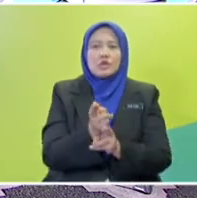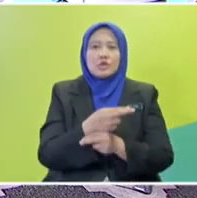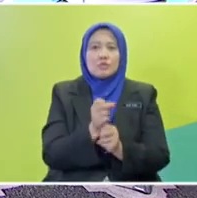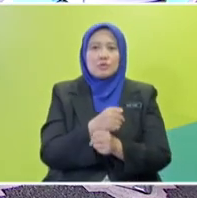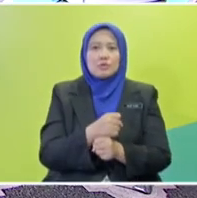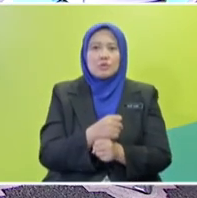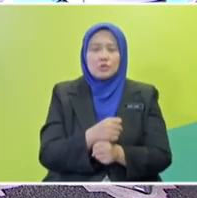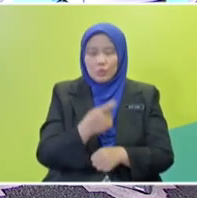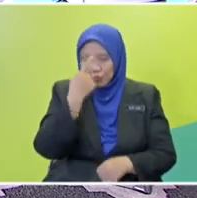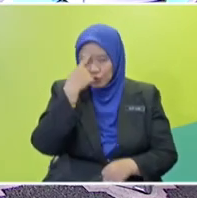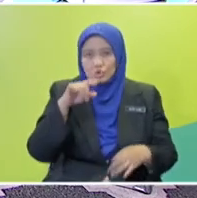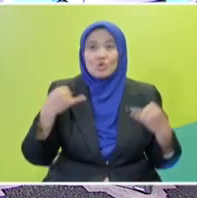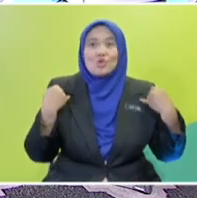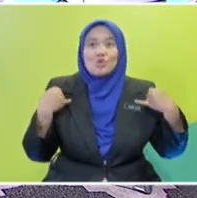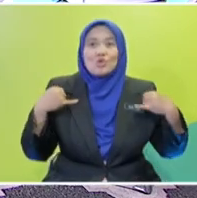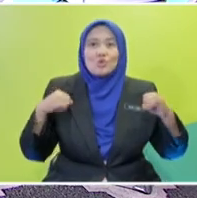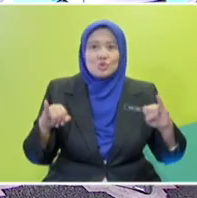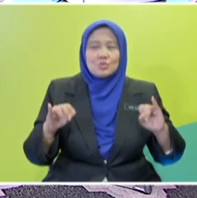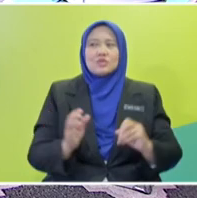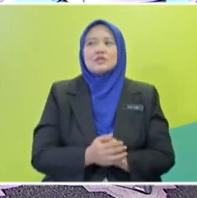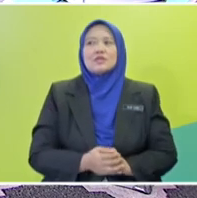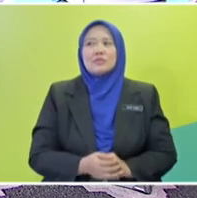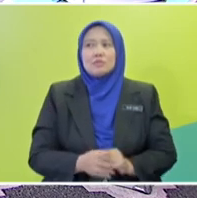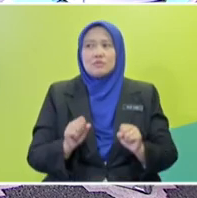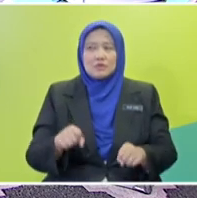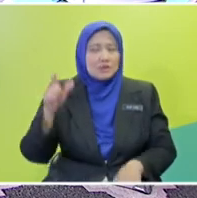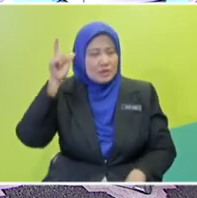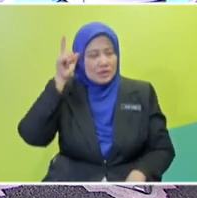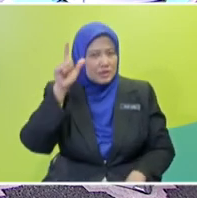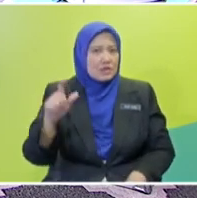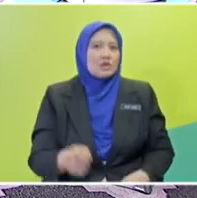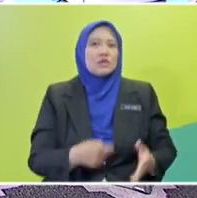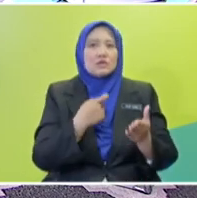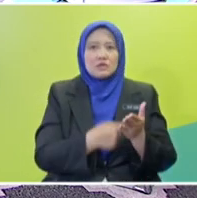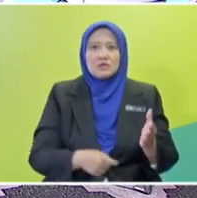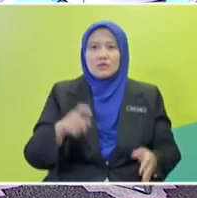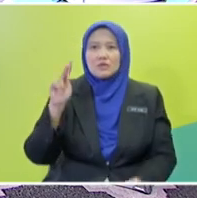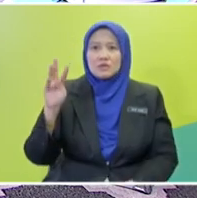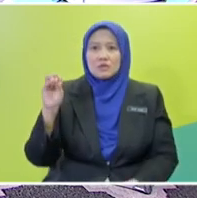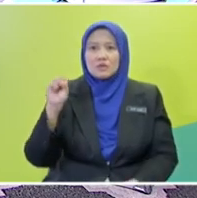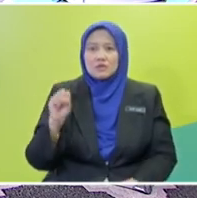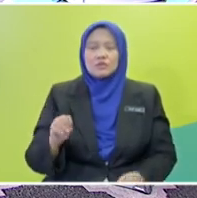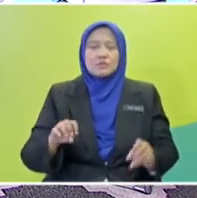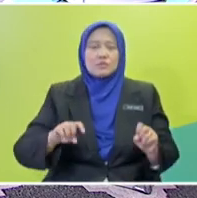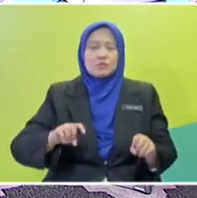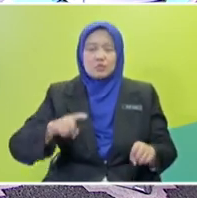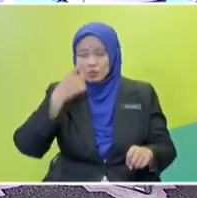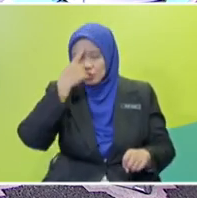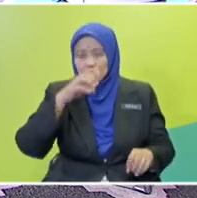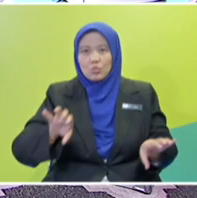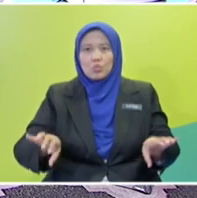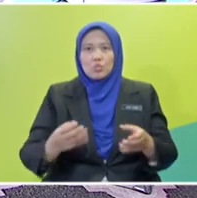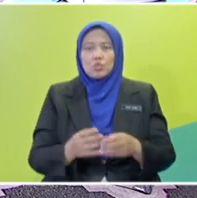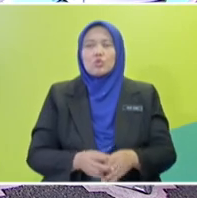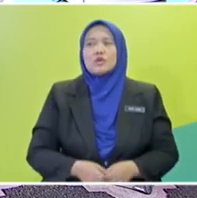jadi nggak tahu kita untung atau tidak Kita lihat berapa Ko sebenarnya untuk kita buat produk nih Oke boleh lihat di dekat